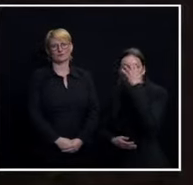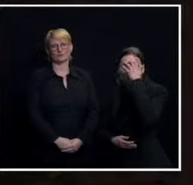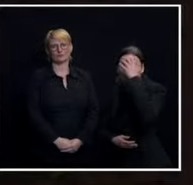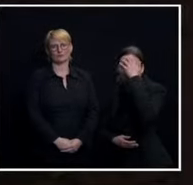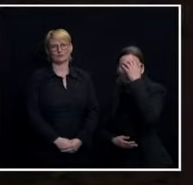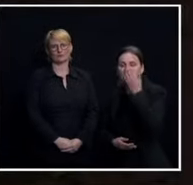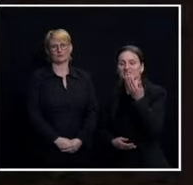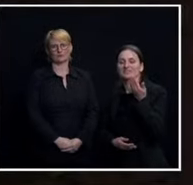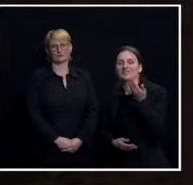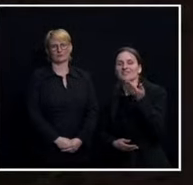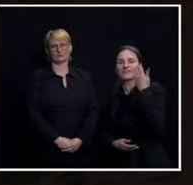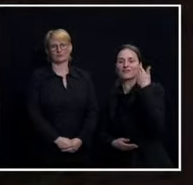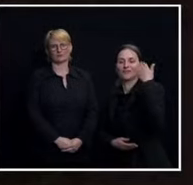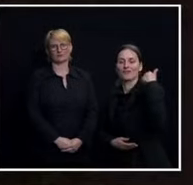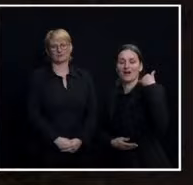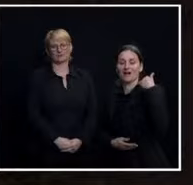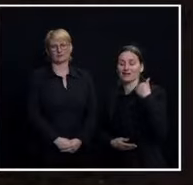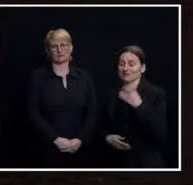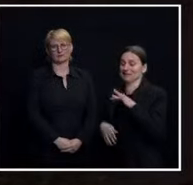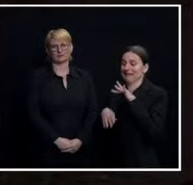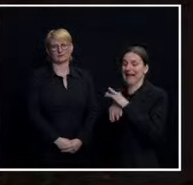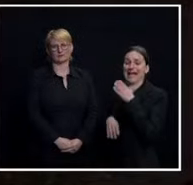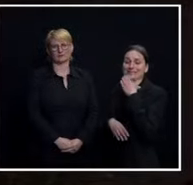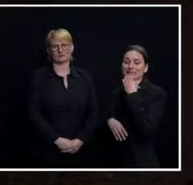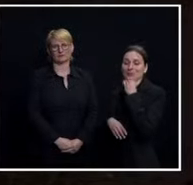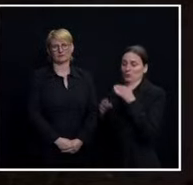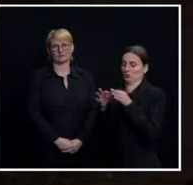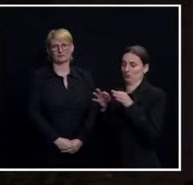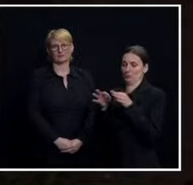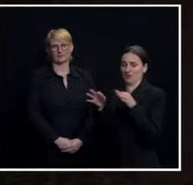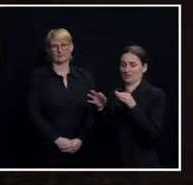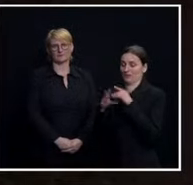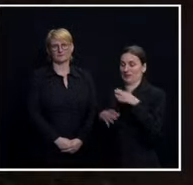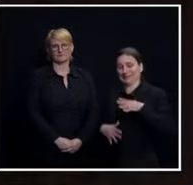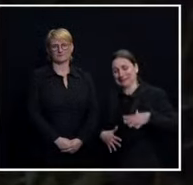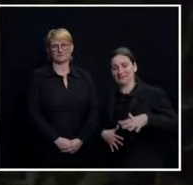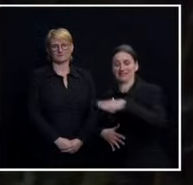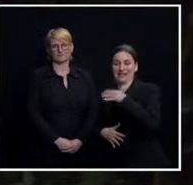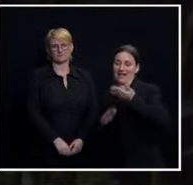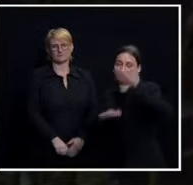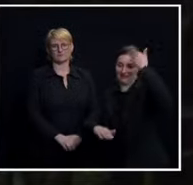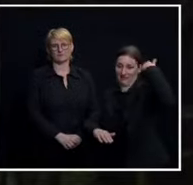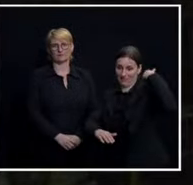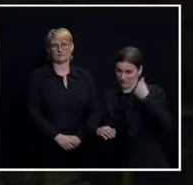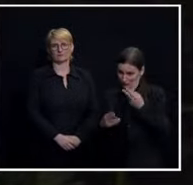gespielt, was die antijüdischen Maßnahmen angeht, also für das gesamte Reich.